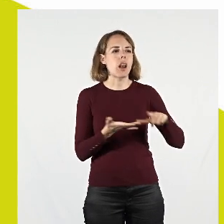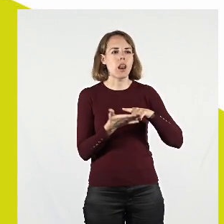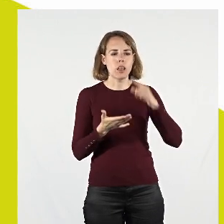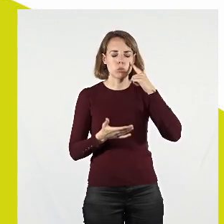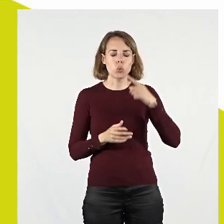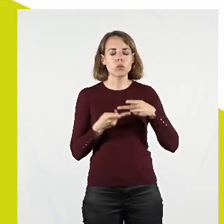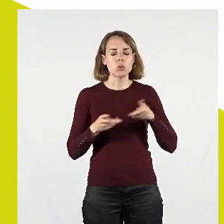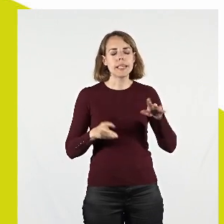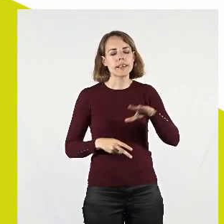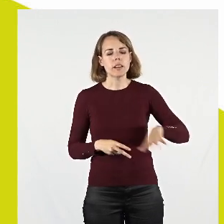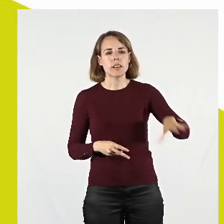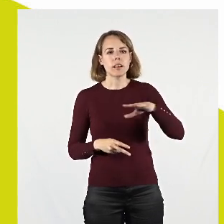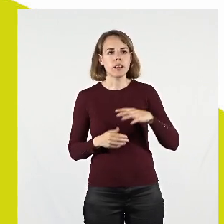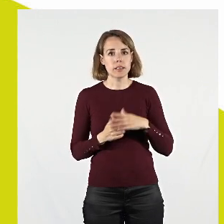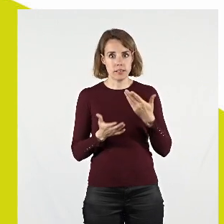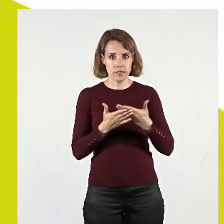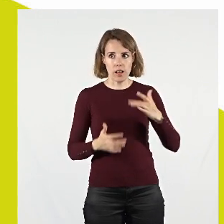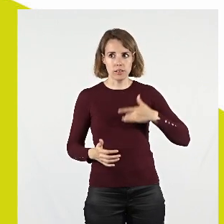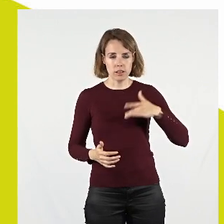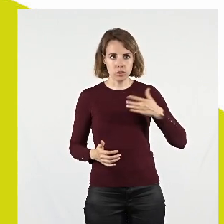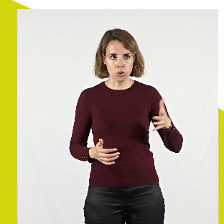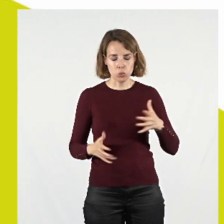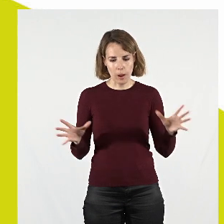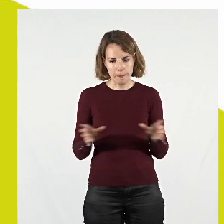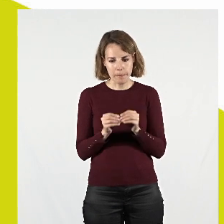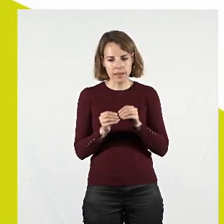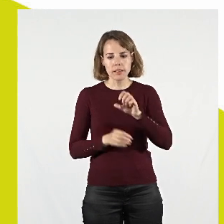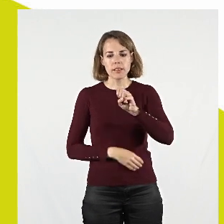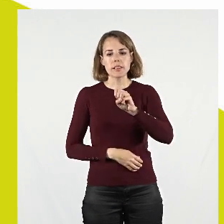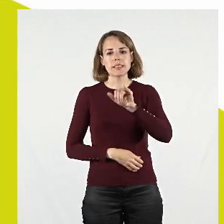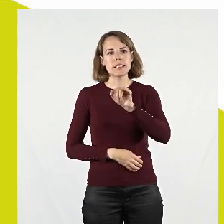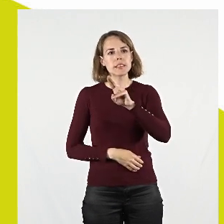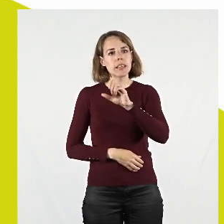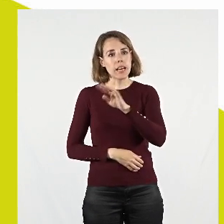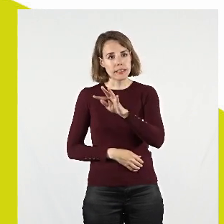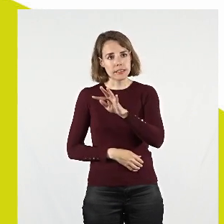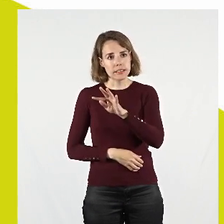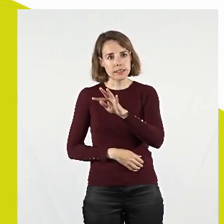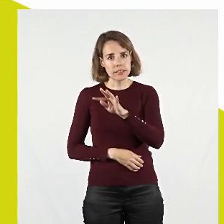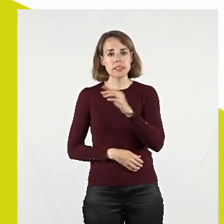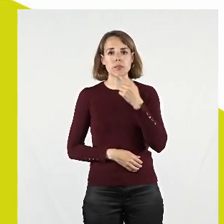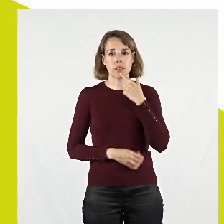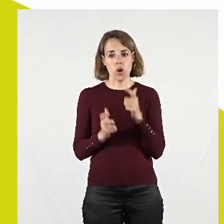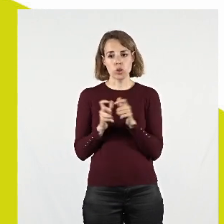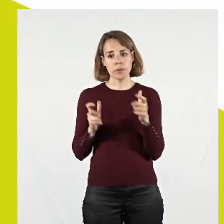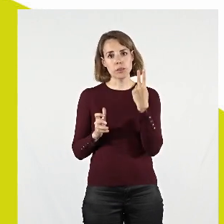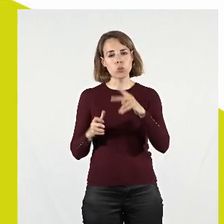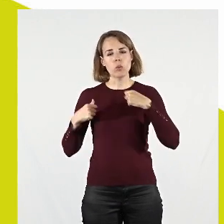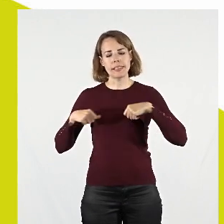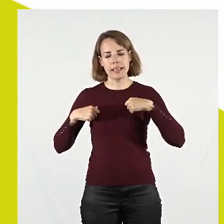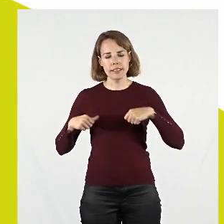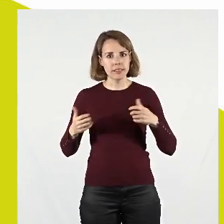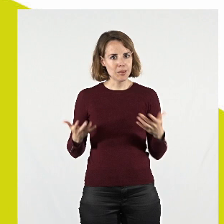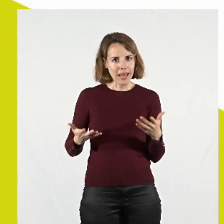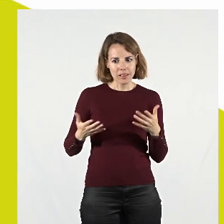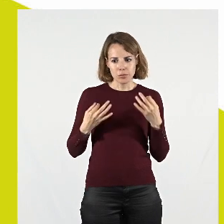information qui était le couplage entre les données des SIRET, donc les coordonnées des employeurs, mais les employeurs, ça ne dit pas quel est le métier